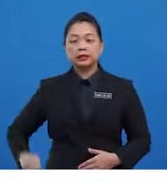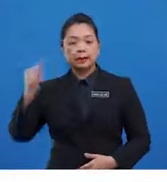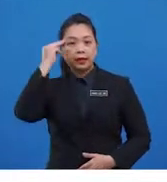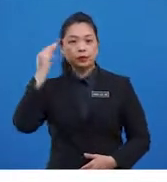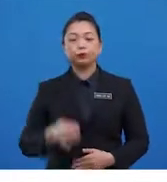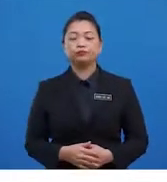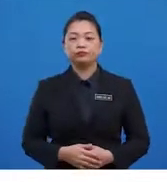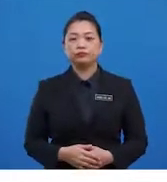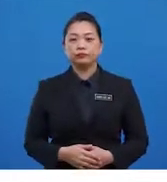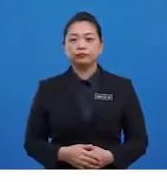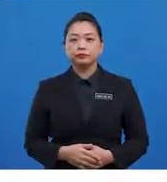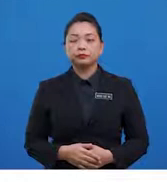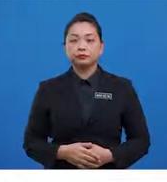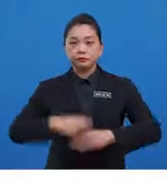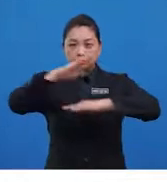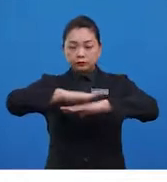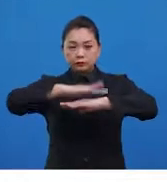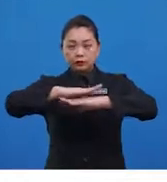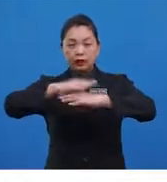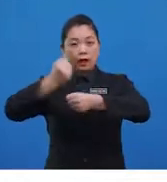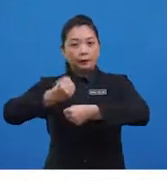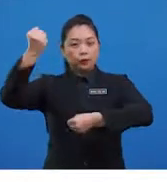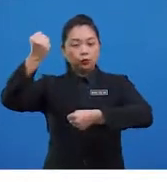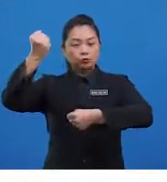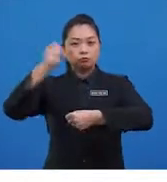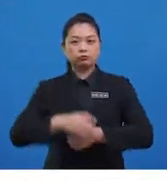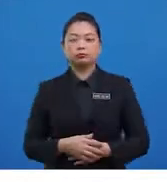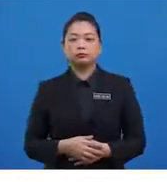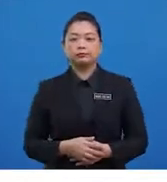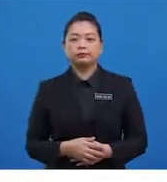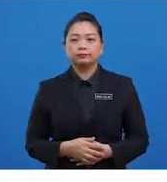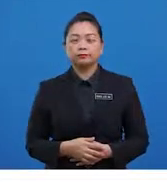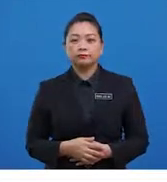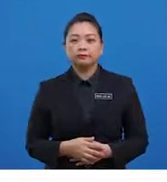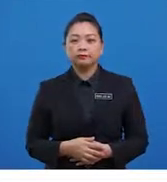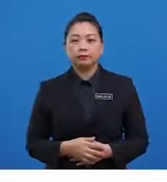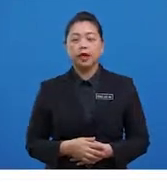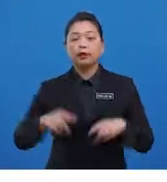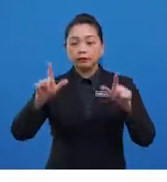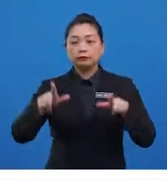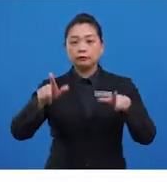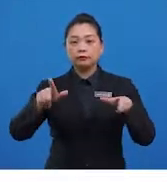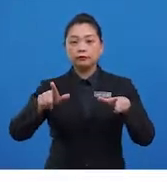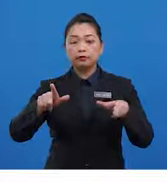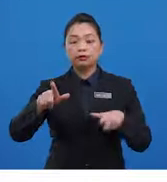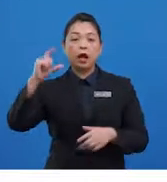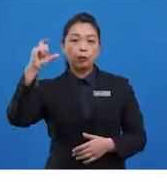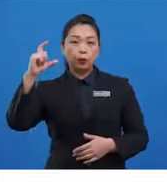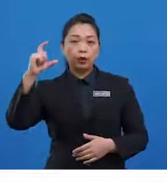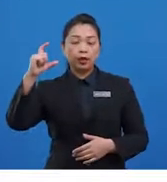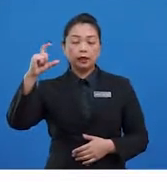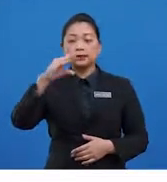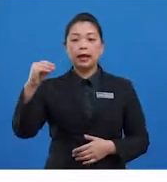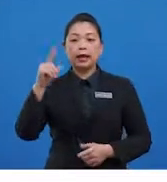Di bahagian puncak payung ubu-ubu kuning ini dipasangkan dengan anak bulan